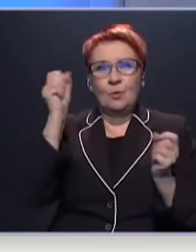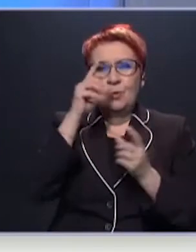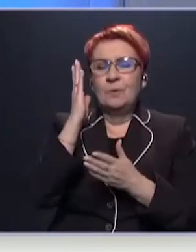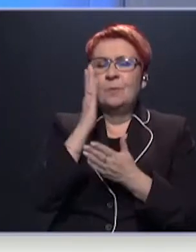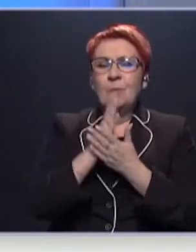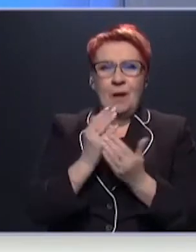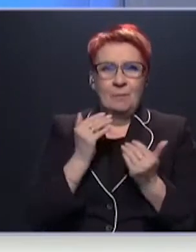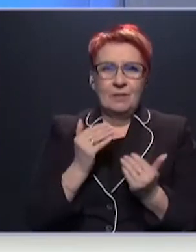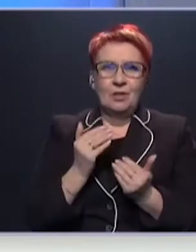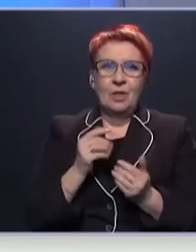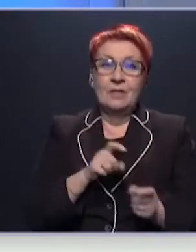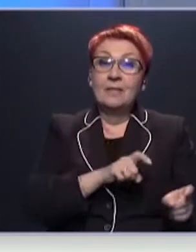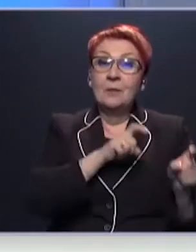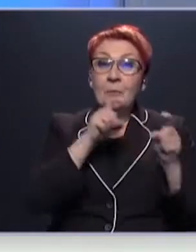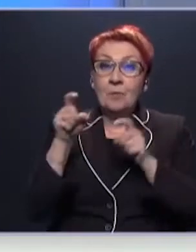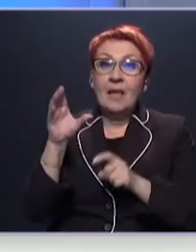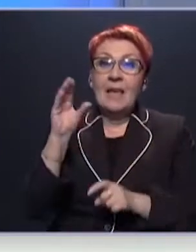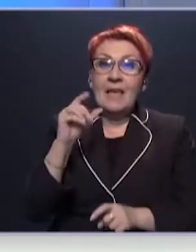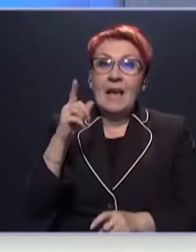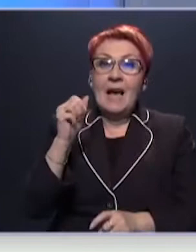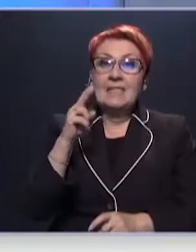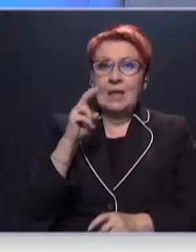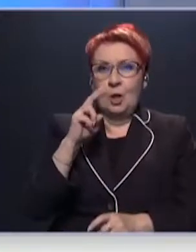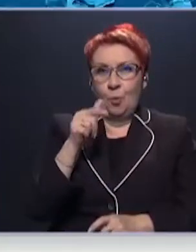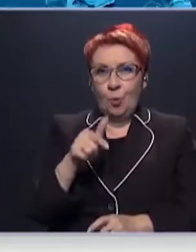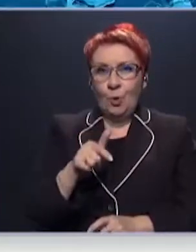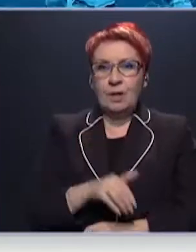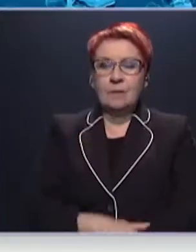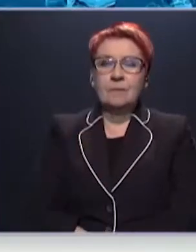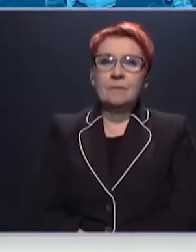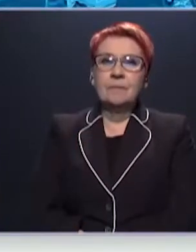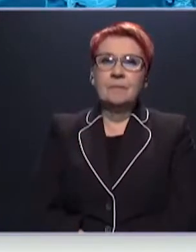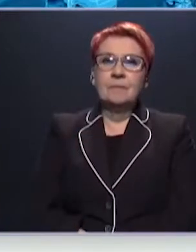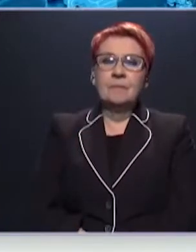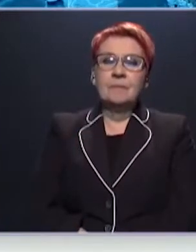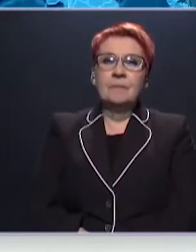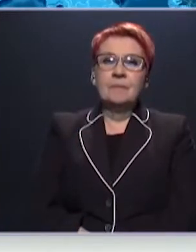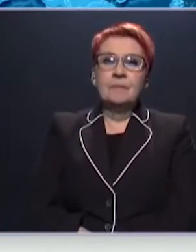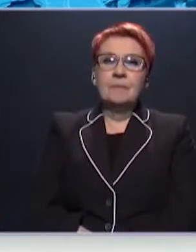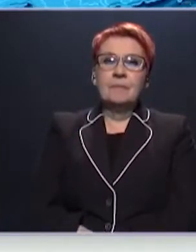прямо сейчас. Для этого переносимся в Екатеринбург.